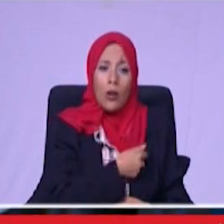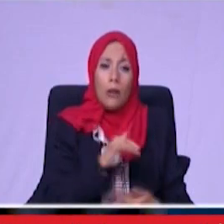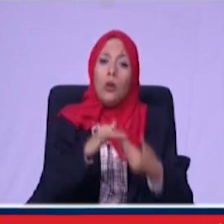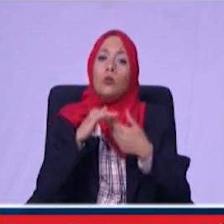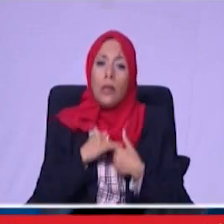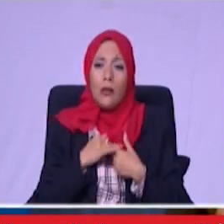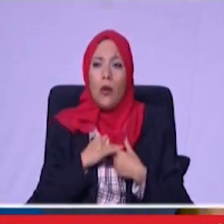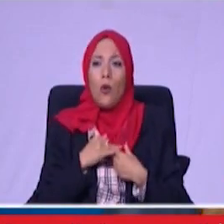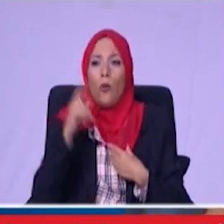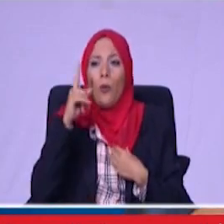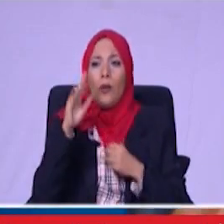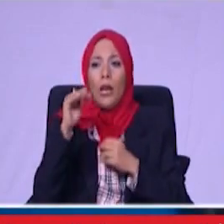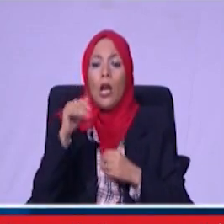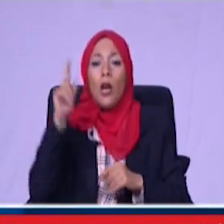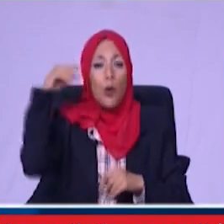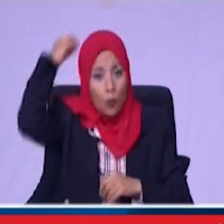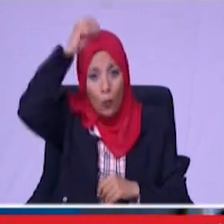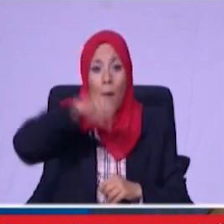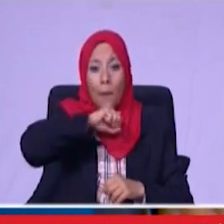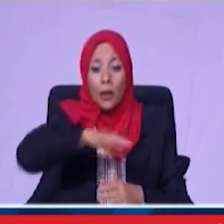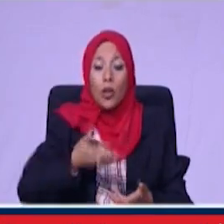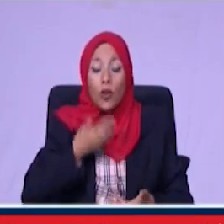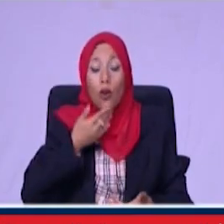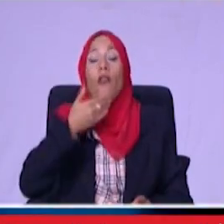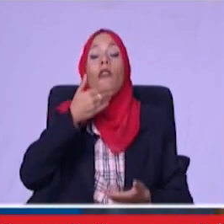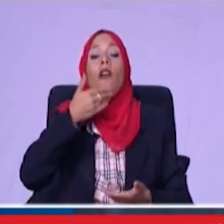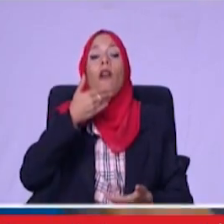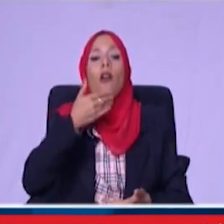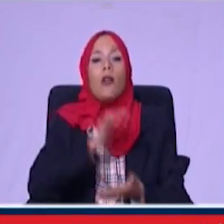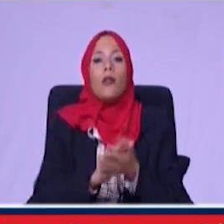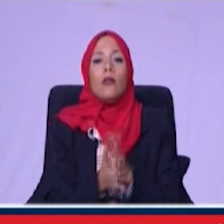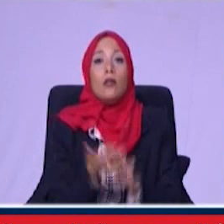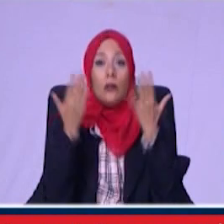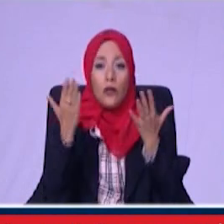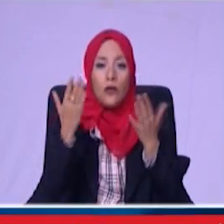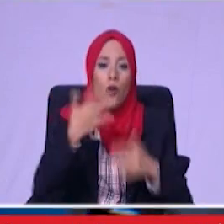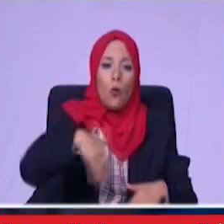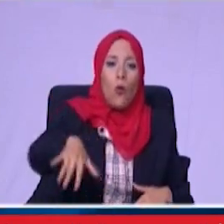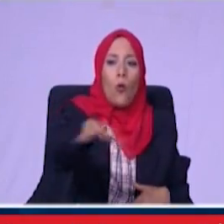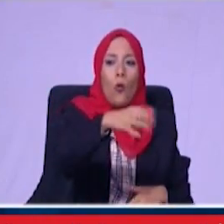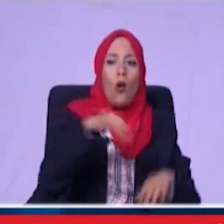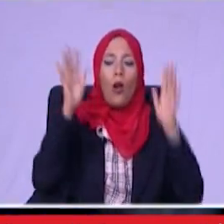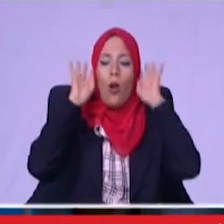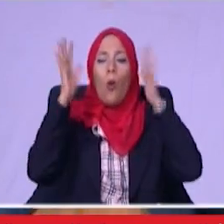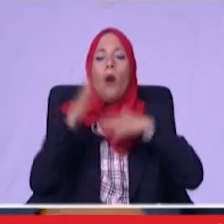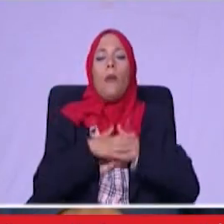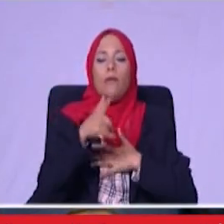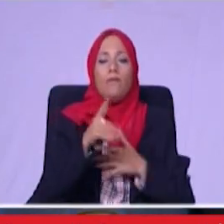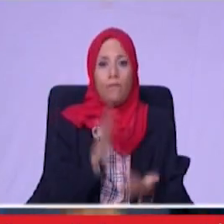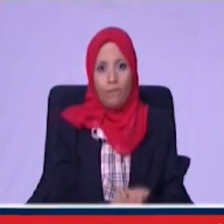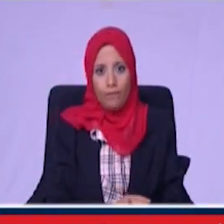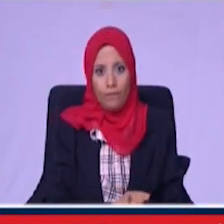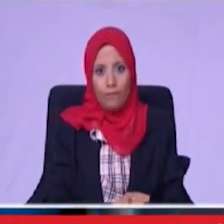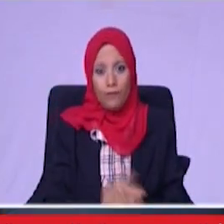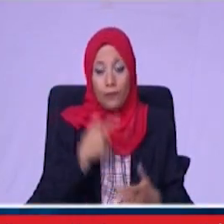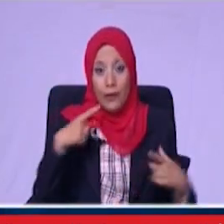فربنا يقول له يا محمد ارفع راسك وسل تعطى واشفع تشفع الله اكبر اسمها الشفاعه